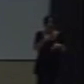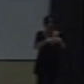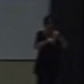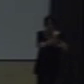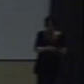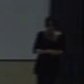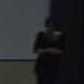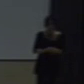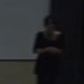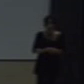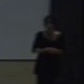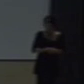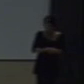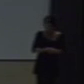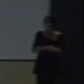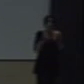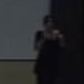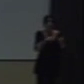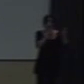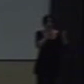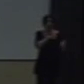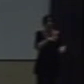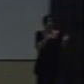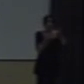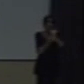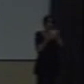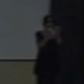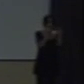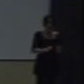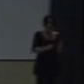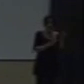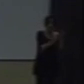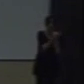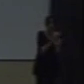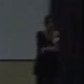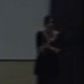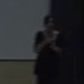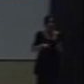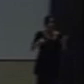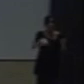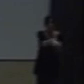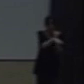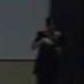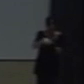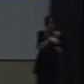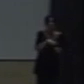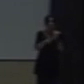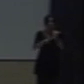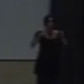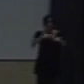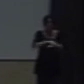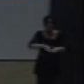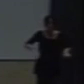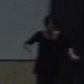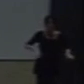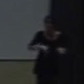taula. Aquests canvis en la manera de fer periodisme genera nous espais, genera noves plataformes en què el periodista